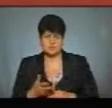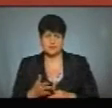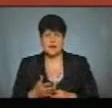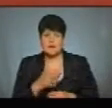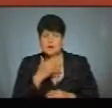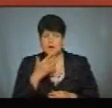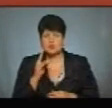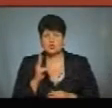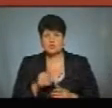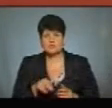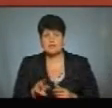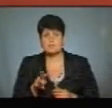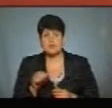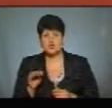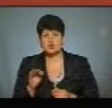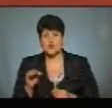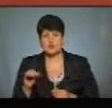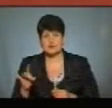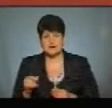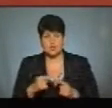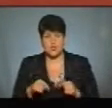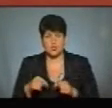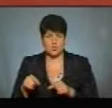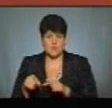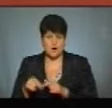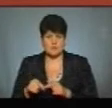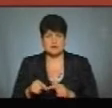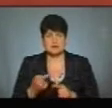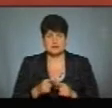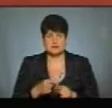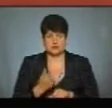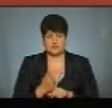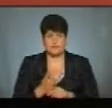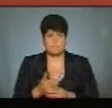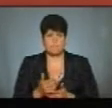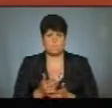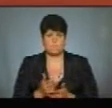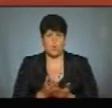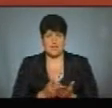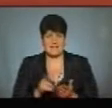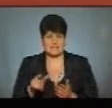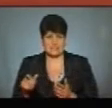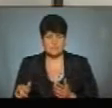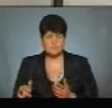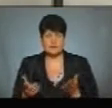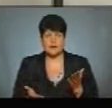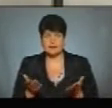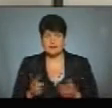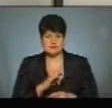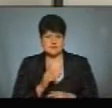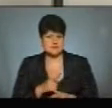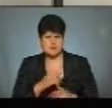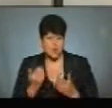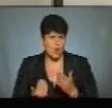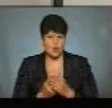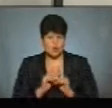розраховувати. Багато хто піде по мажоритарних округах, я думаю, з таких провідних політиків, ось, але з